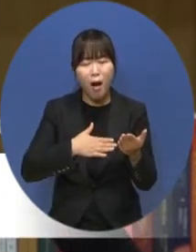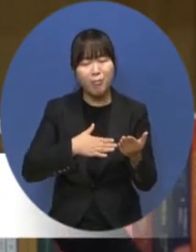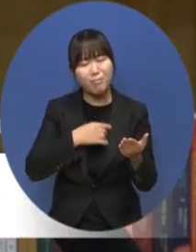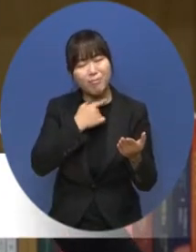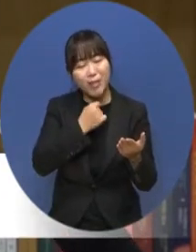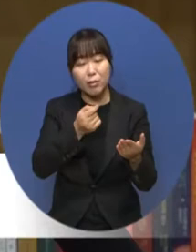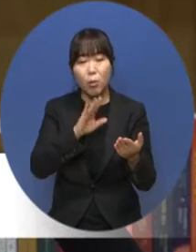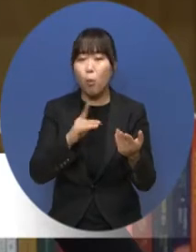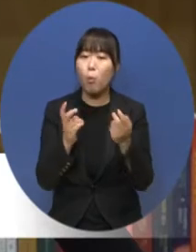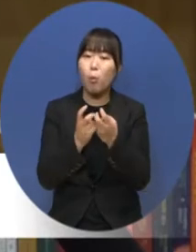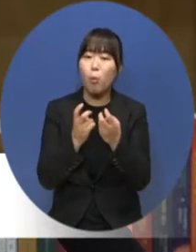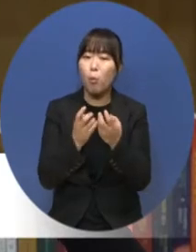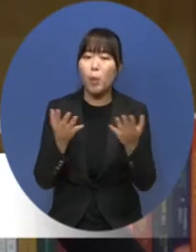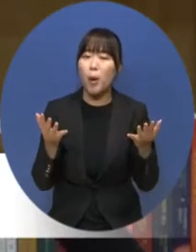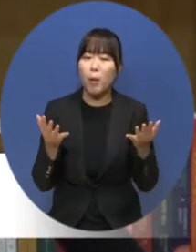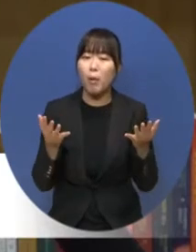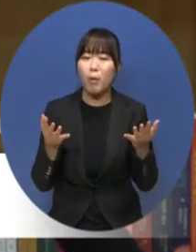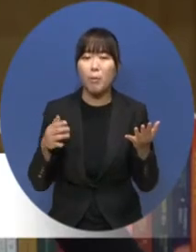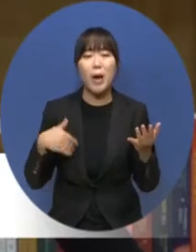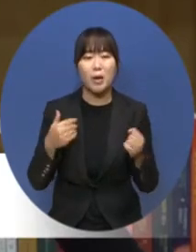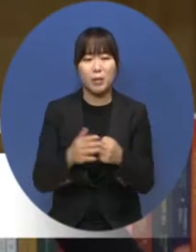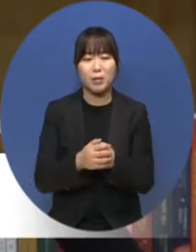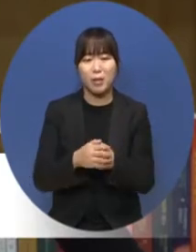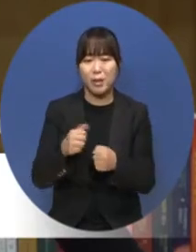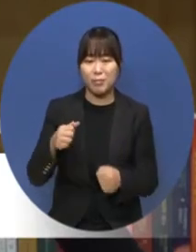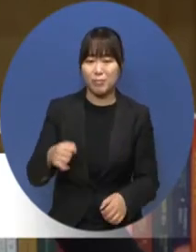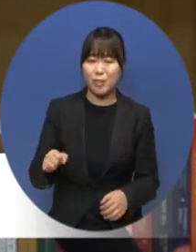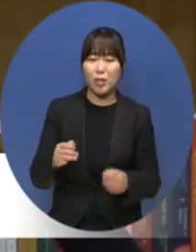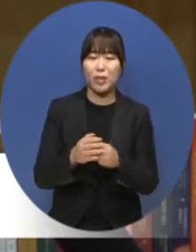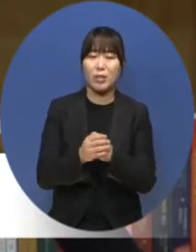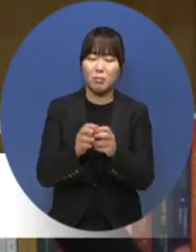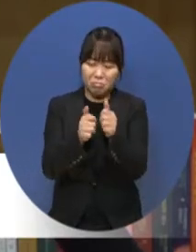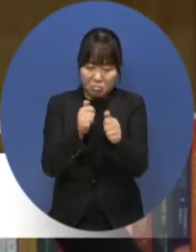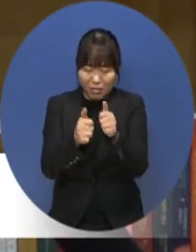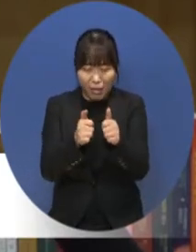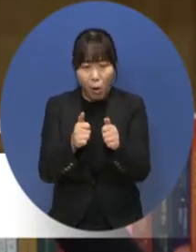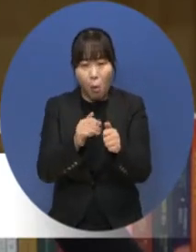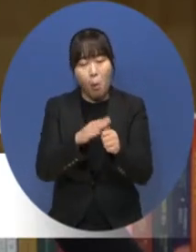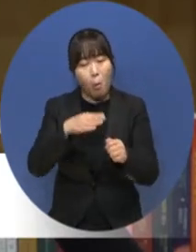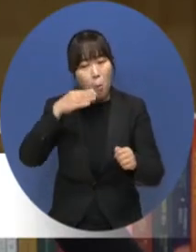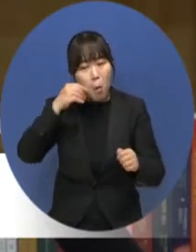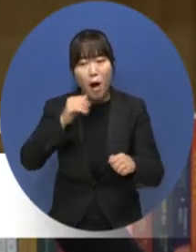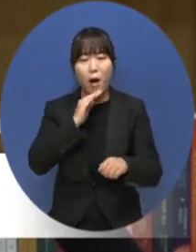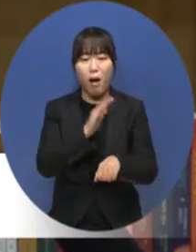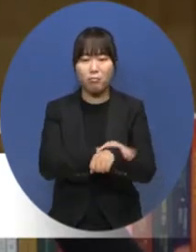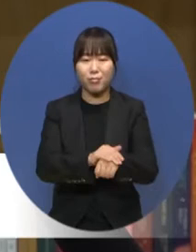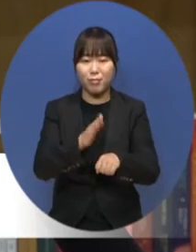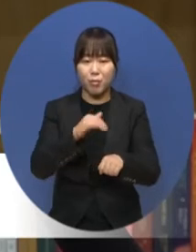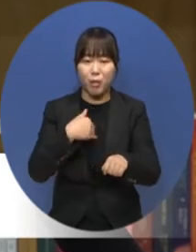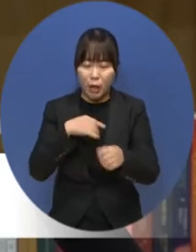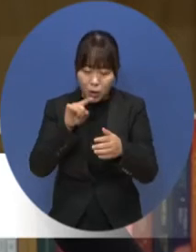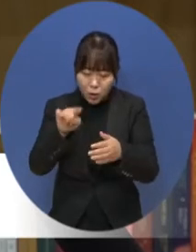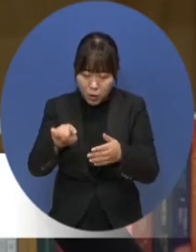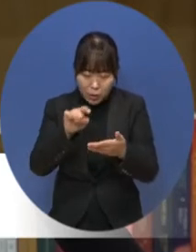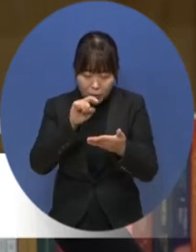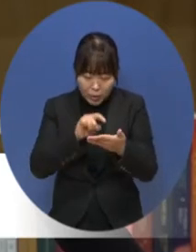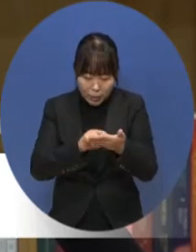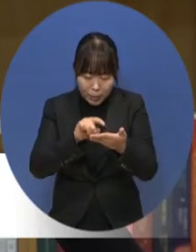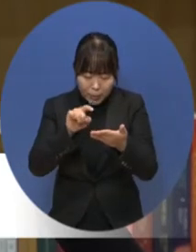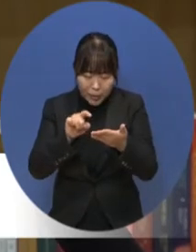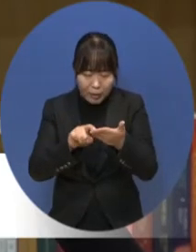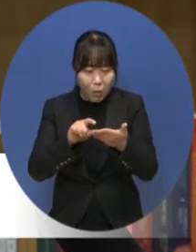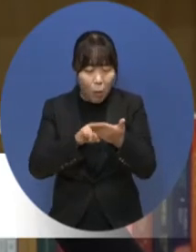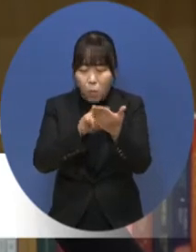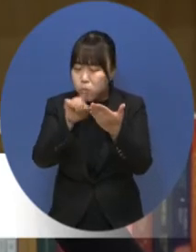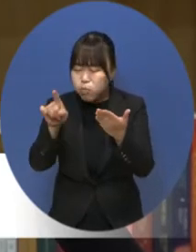좋겠는데 이거 어떻게 다 아느냐고. 애들은 막 이 두 손으로 싹 막 이해 안 하더만 이건 뭐 나 한 손으로 해도 당체 뭐